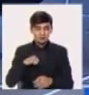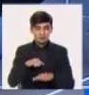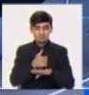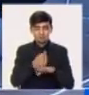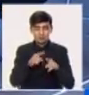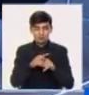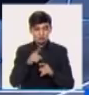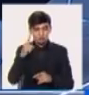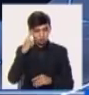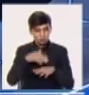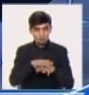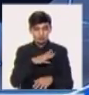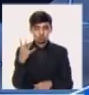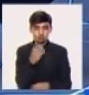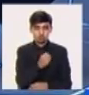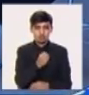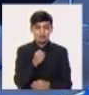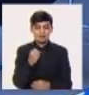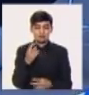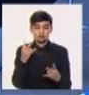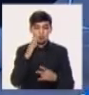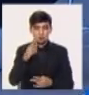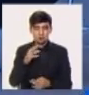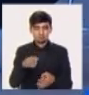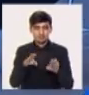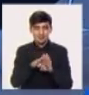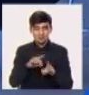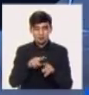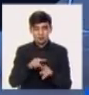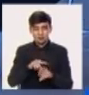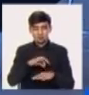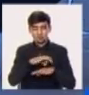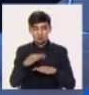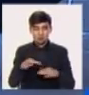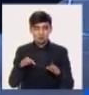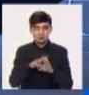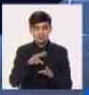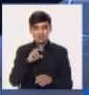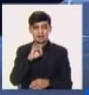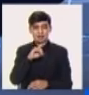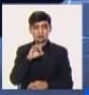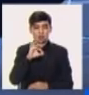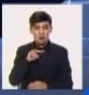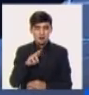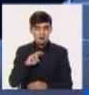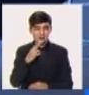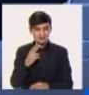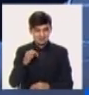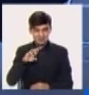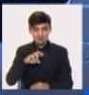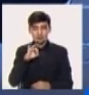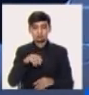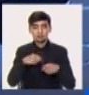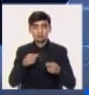он считает четырехнедельный локдаун, проще говоря, строжайшую изоляцию. Что это даст и как изменятся подходы по